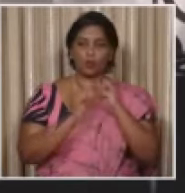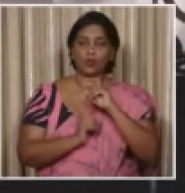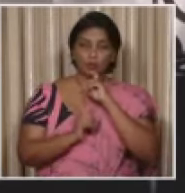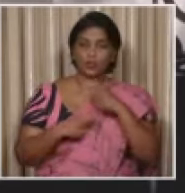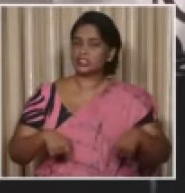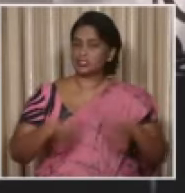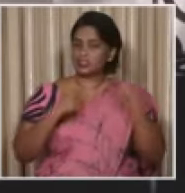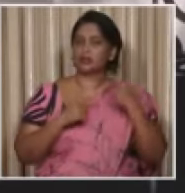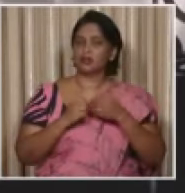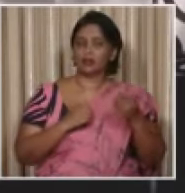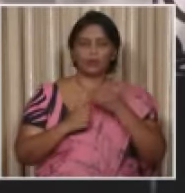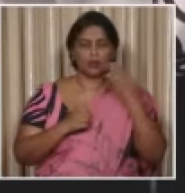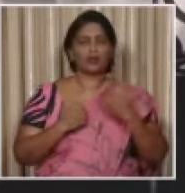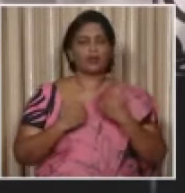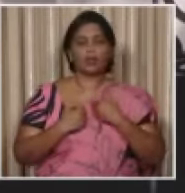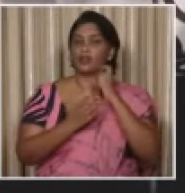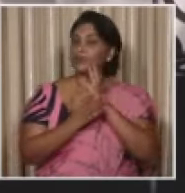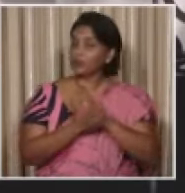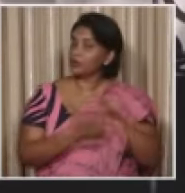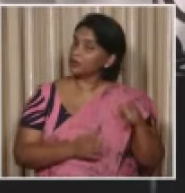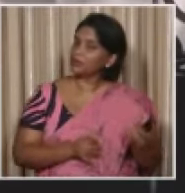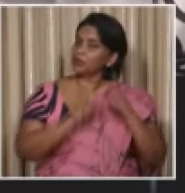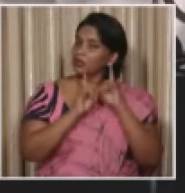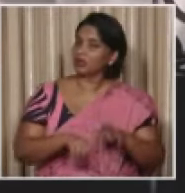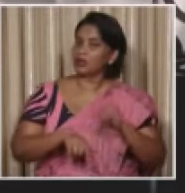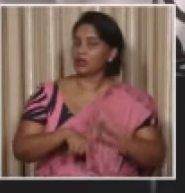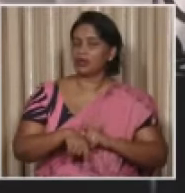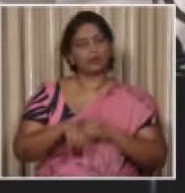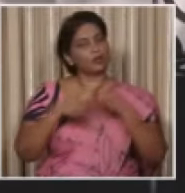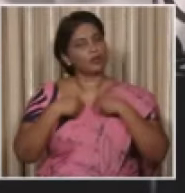अभियोग लखर पुलवांग अपे व्यवस्थावे ए अवस्था